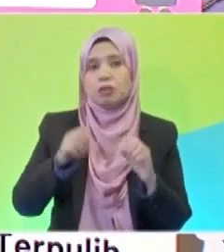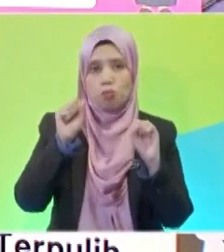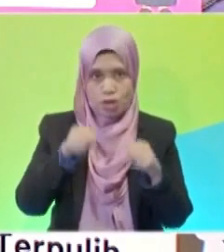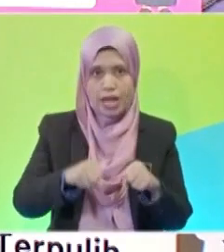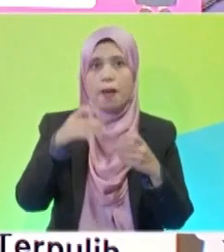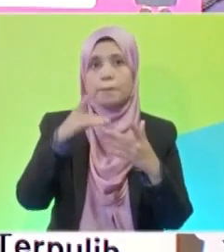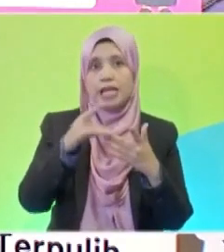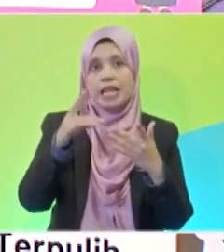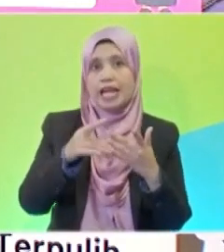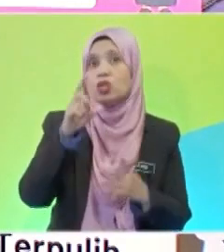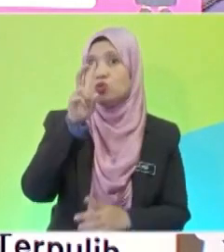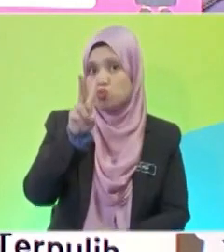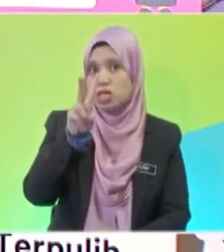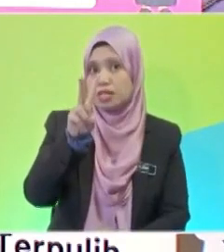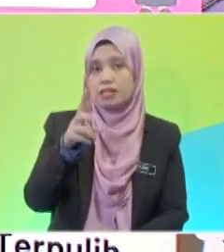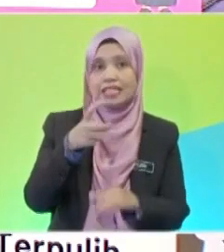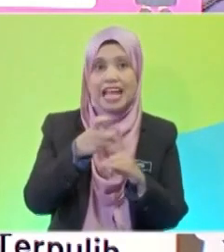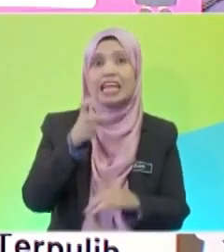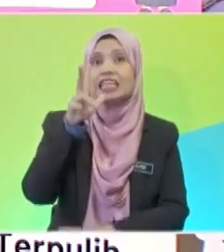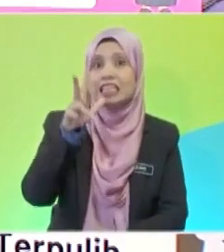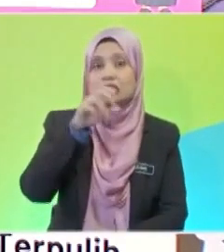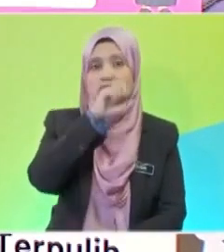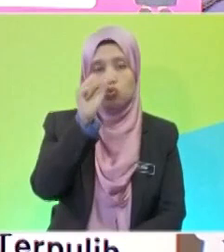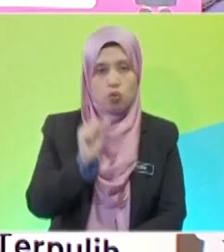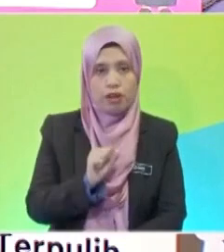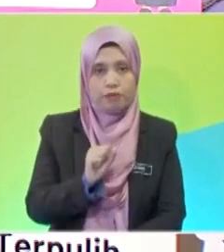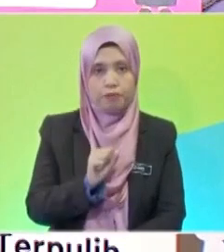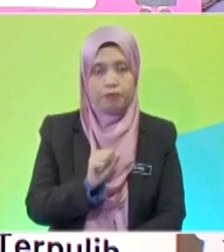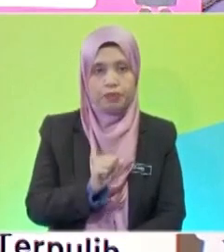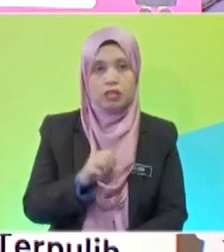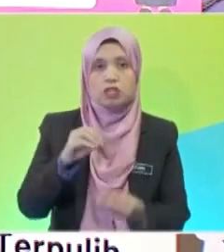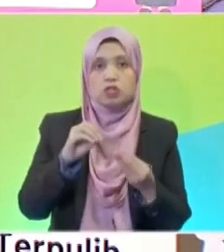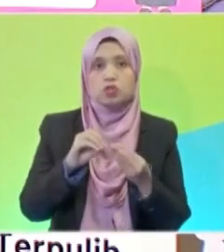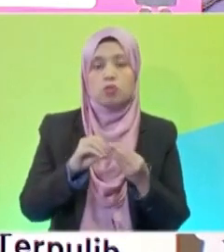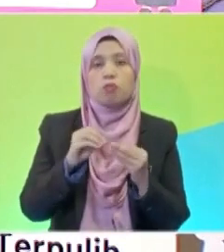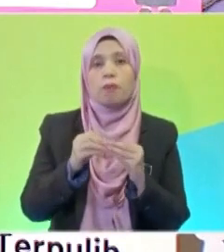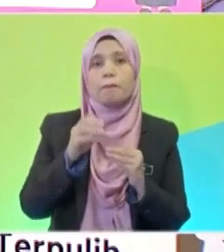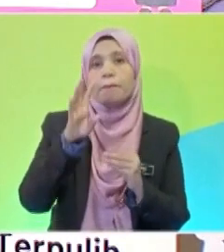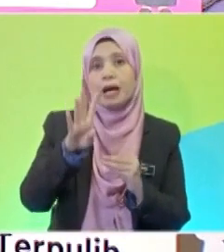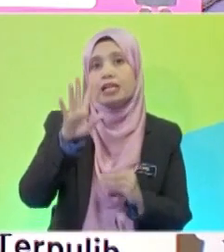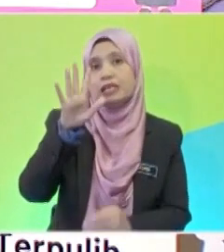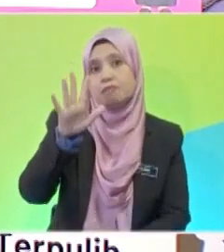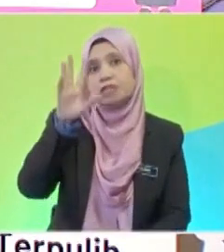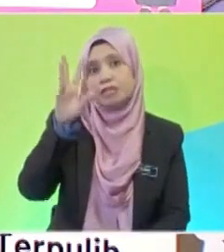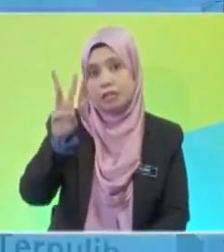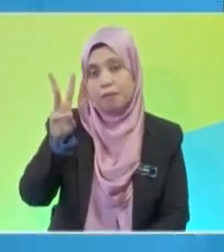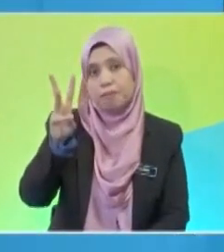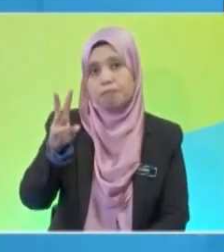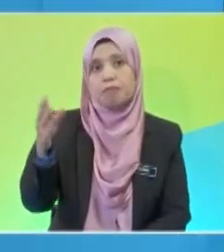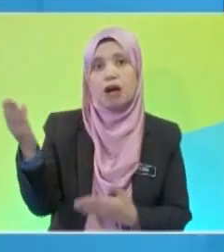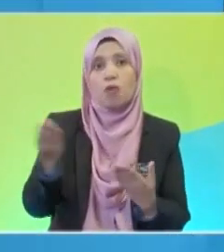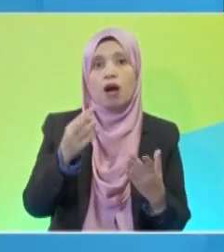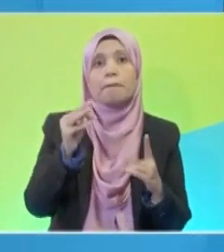pilih 2 daripada 3 soalan je Nisa. Soalan keempat, soalan kelima, soalan keenam membawa